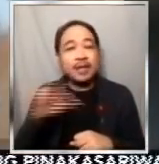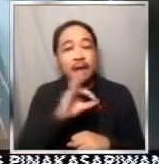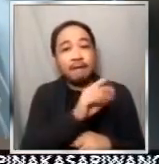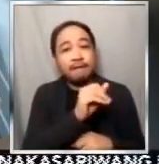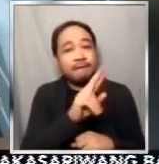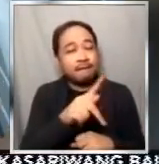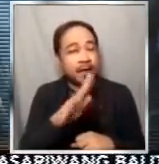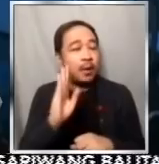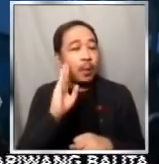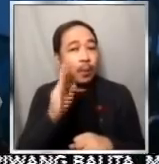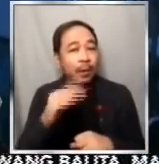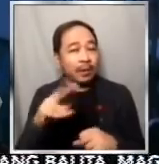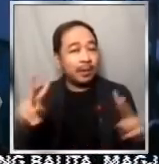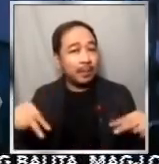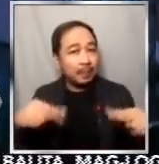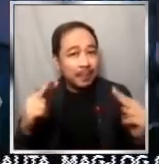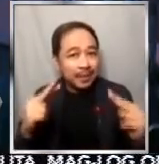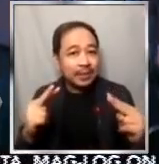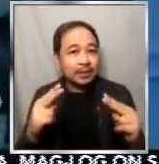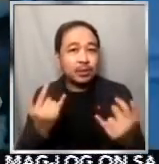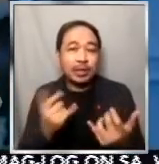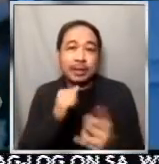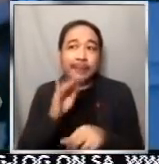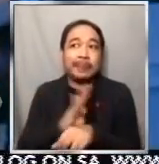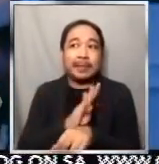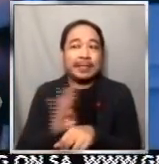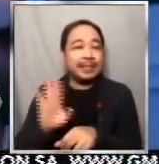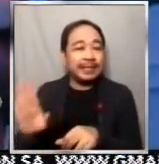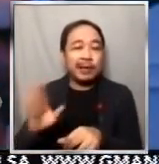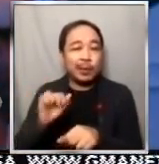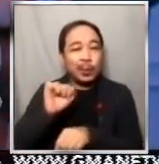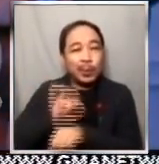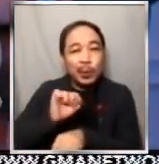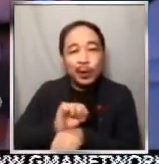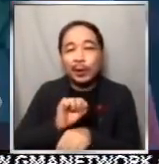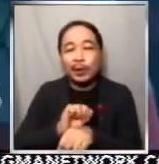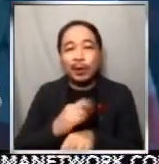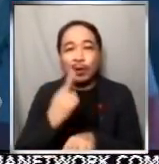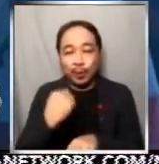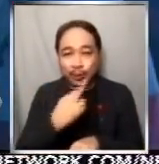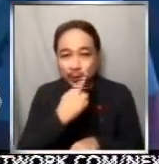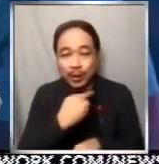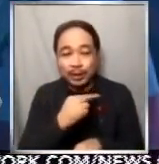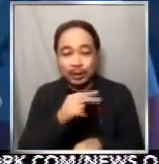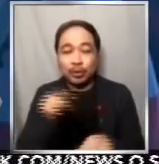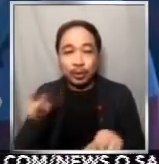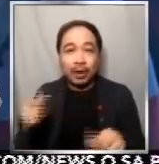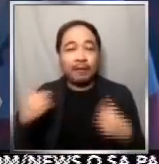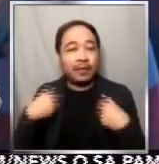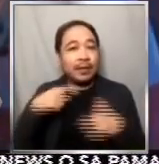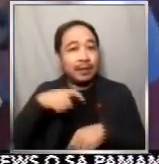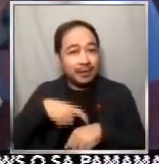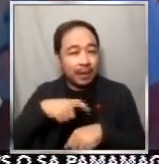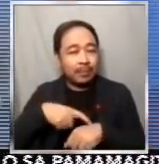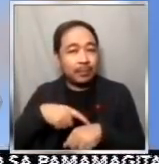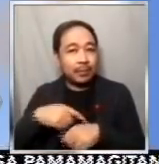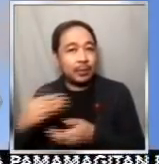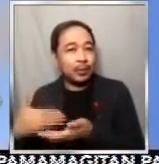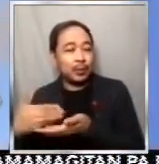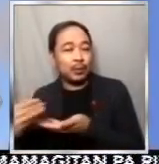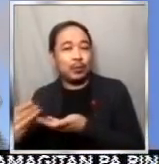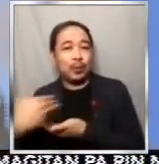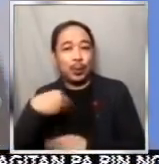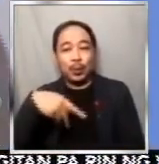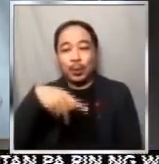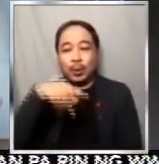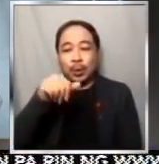hot burgers, hindi na siya busy sa fast food na tinatrabaho niya. So mas may time na siya na pumunta kay Apple at makikita niya si Harvey. So